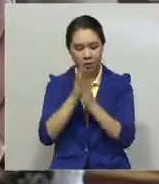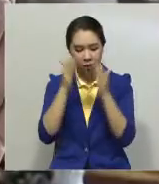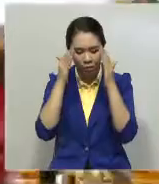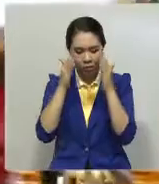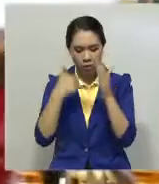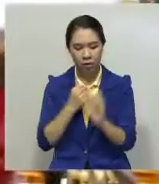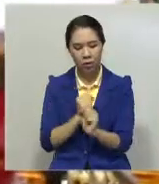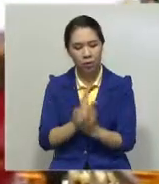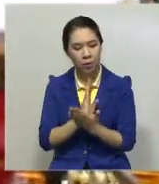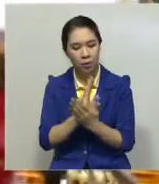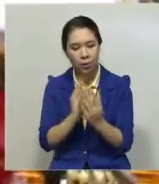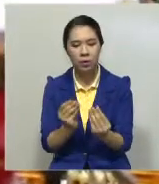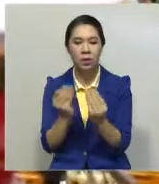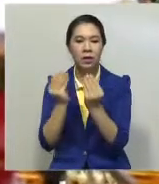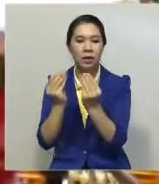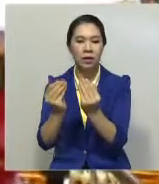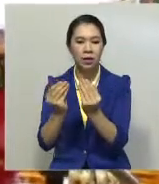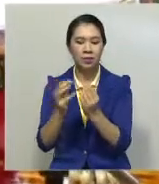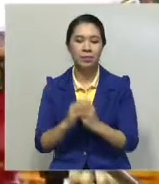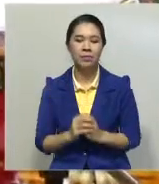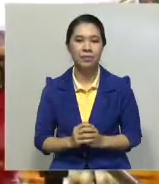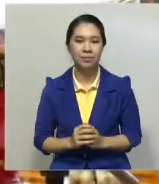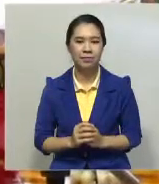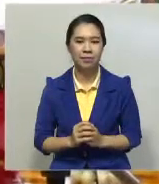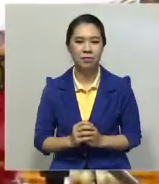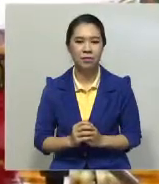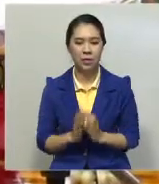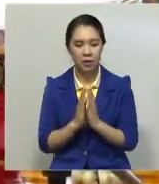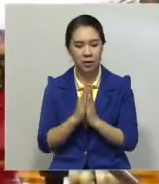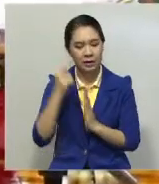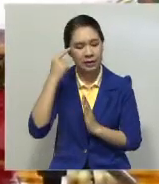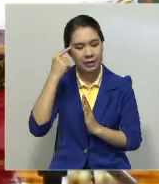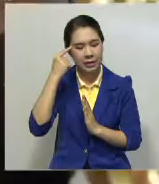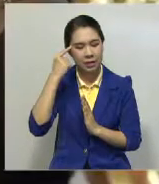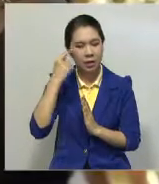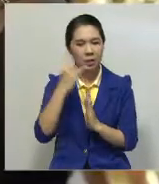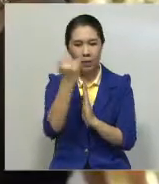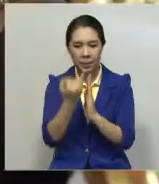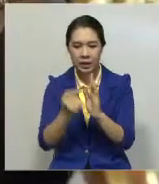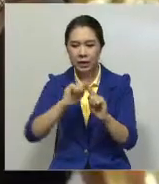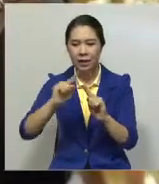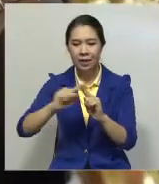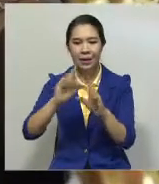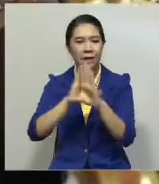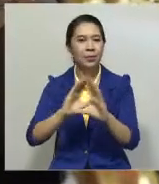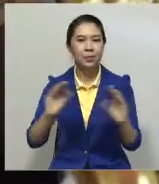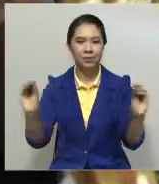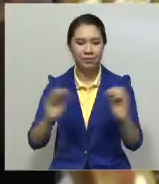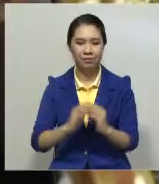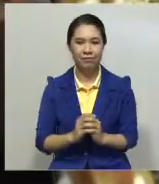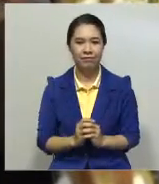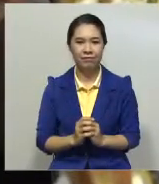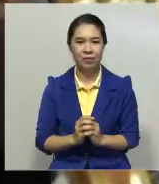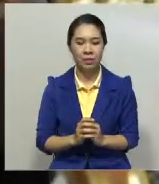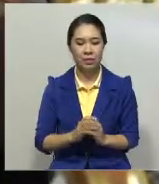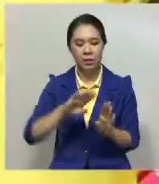การประกอบพิธีในครั้งนี้เพื่อความเป็นสิริมงคลและอธิษฐานให้เรื่องร้ายนั้นผ่านพ้นไปในส่วนของการเดินทางเข้าม